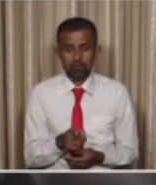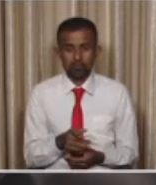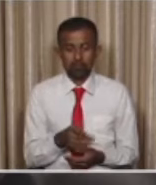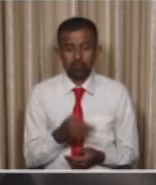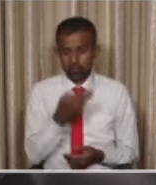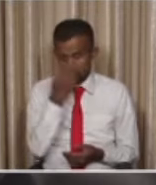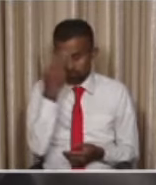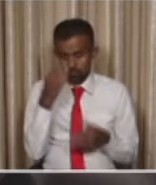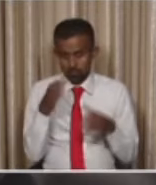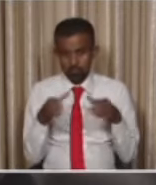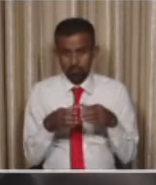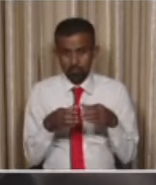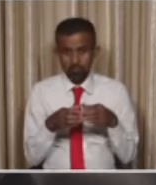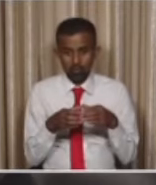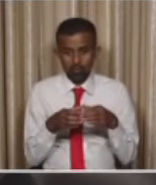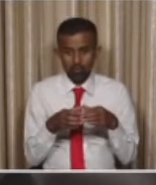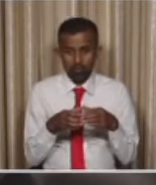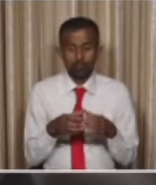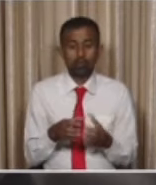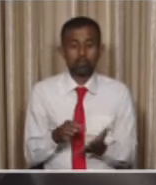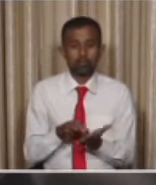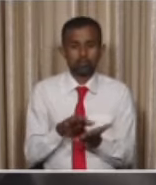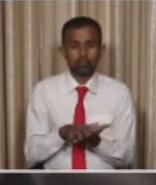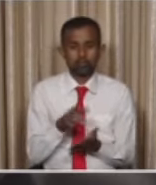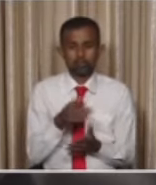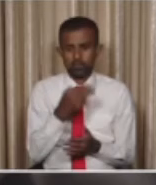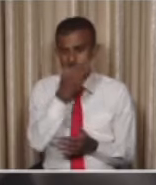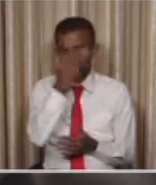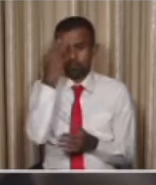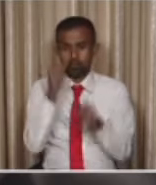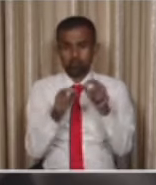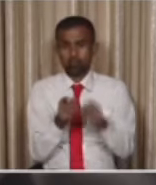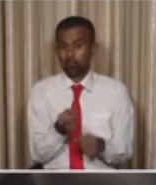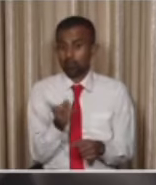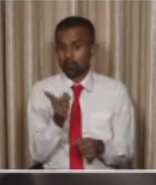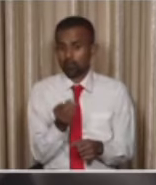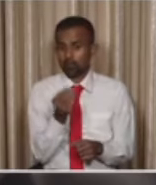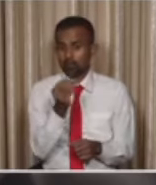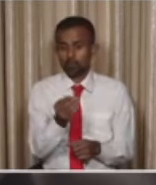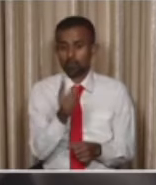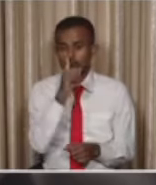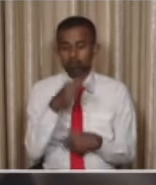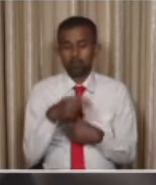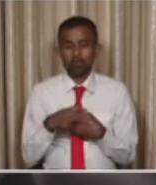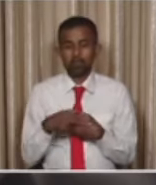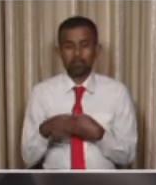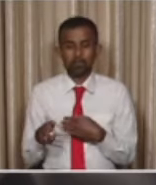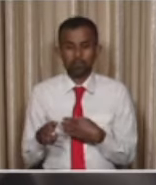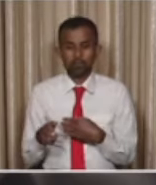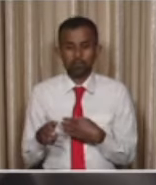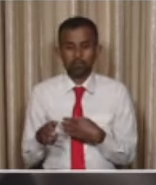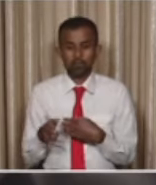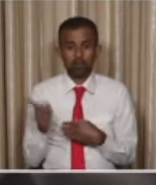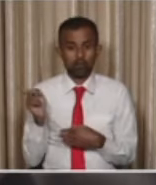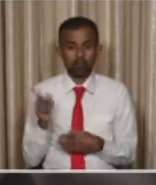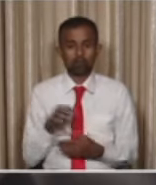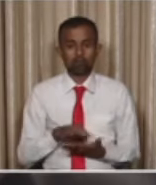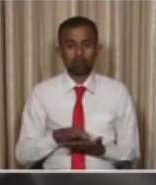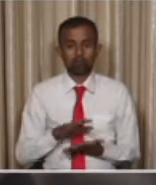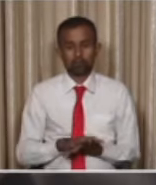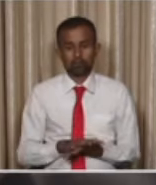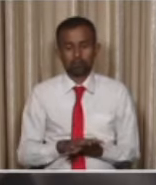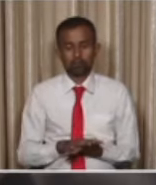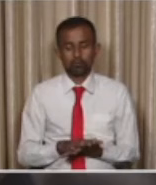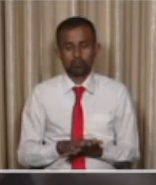தமிழ் மக்களை தண்டிக்க வேண்டும் என்று சொல்லி அரைகுறை தீர்வாக இருந்தாலும் கூட இருக்கிற மாகாண சபைகளை நடத்த